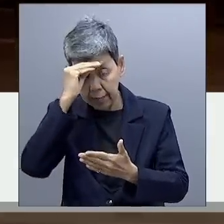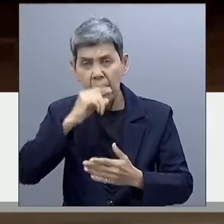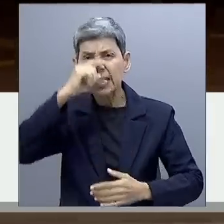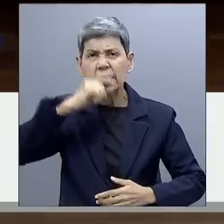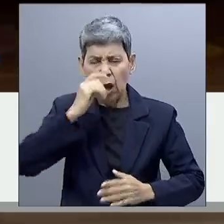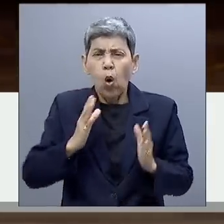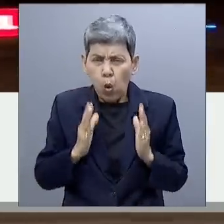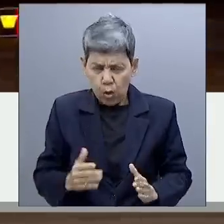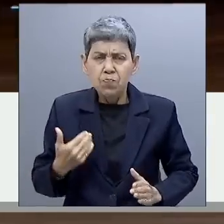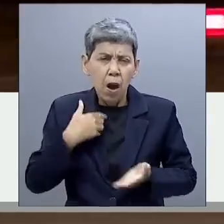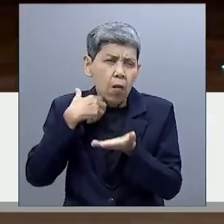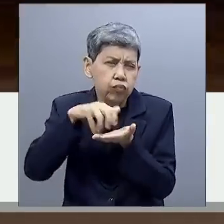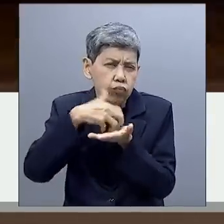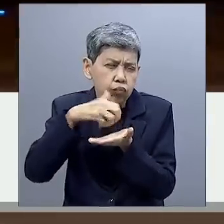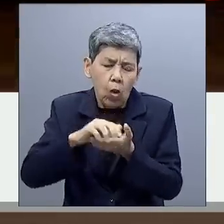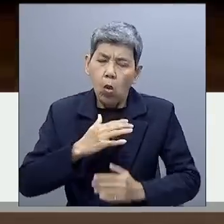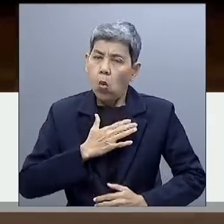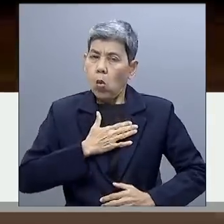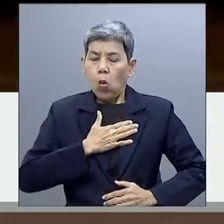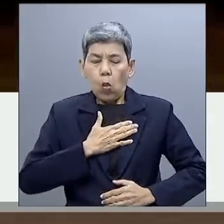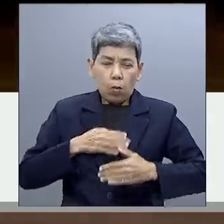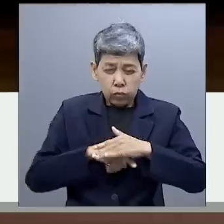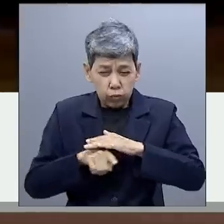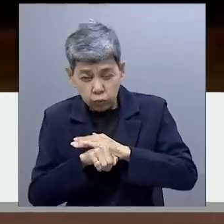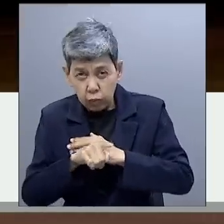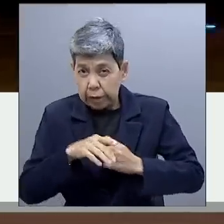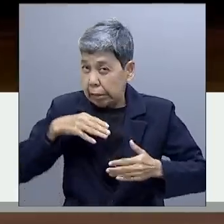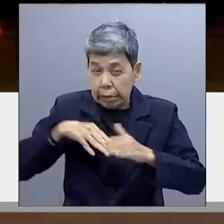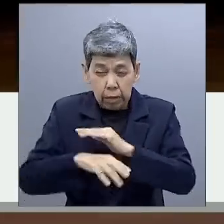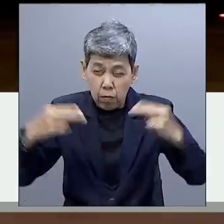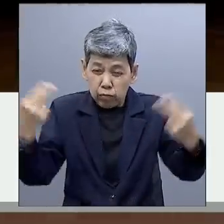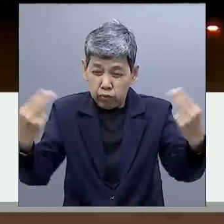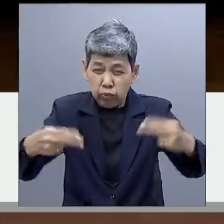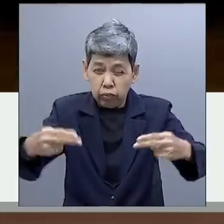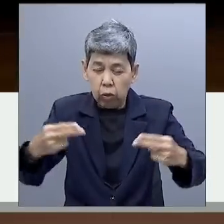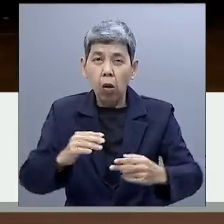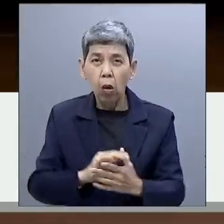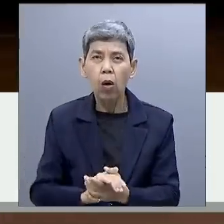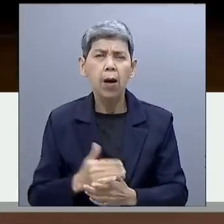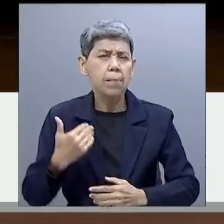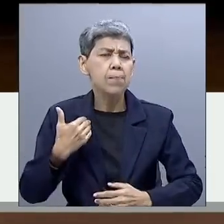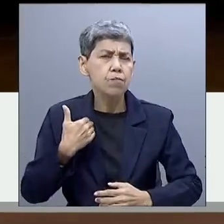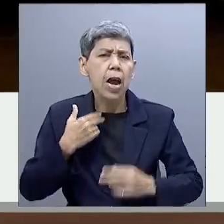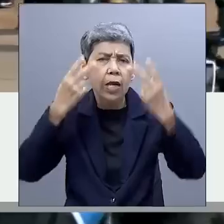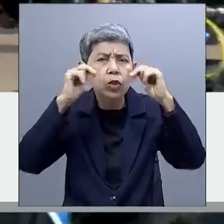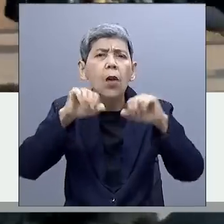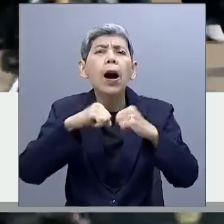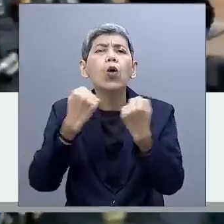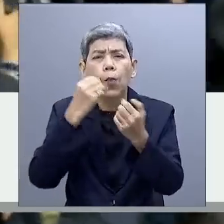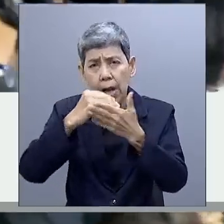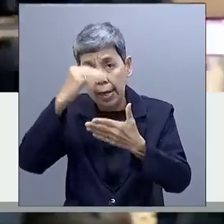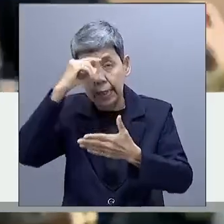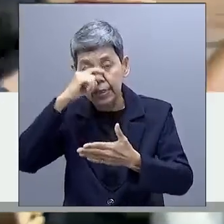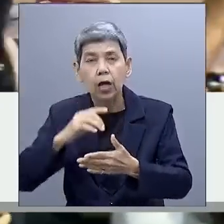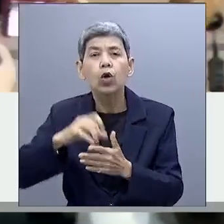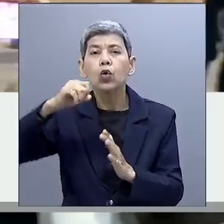หลายคนค่ะเปิดใจถึงวินาทีการหลบหนีเอาตัวรอดจากการสู้รบโดยนายีเกษมที่เป็นนายกสมาคมนักศึกษาไทย